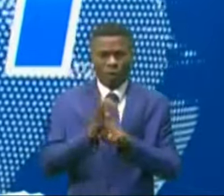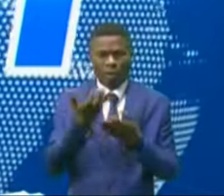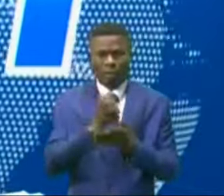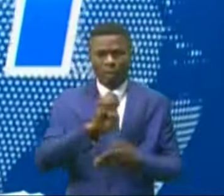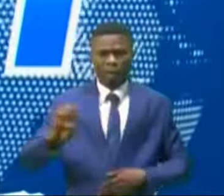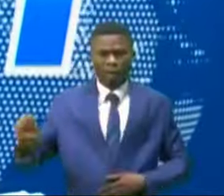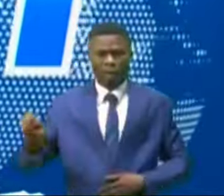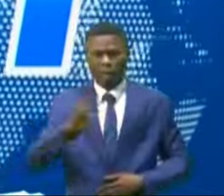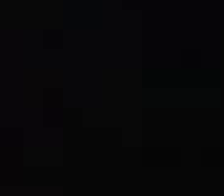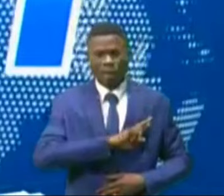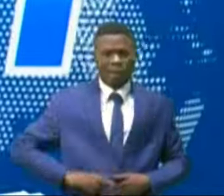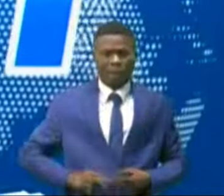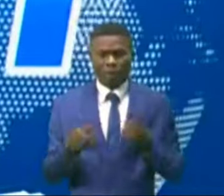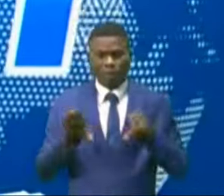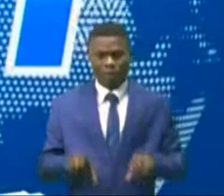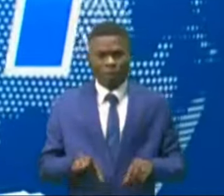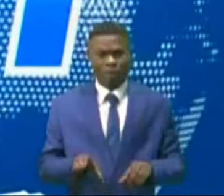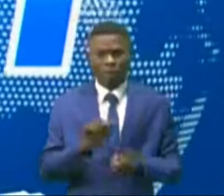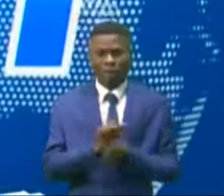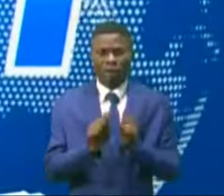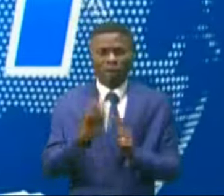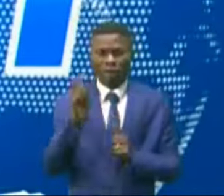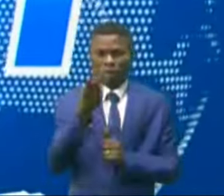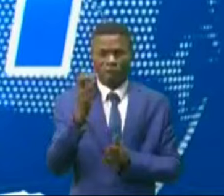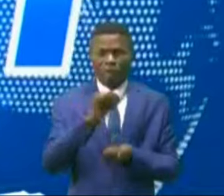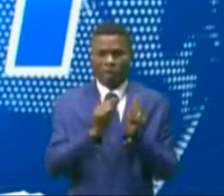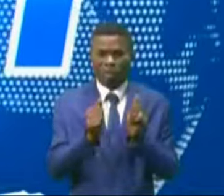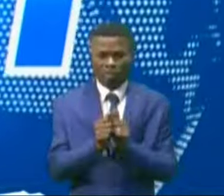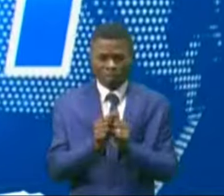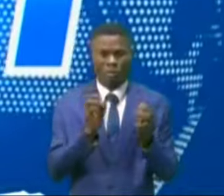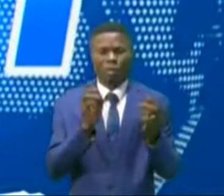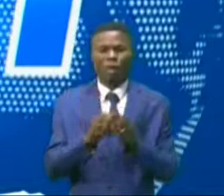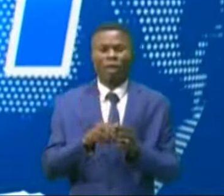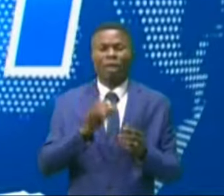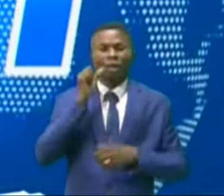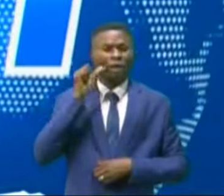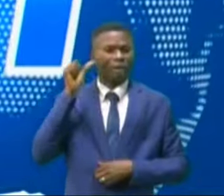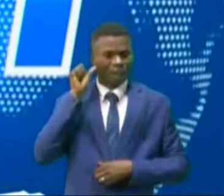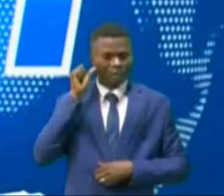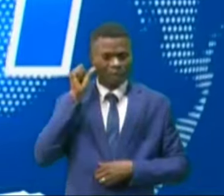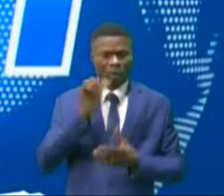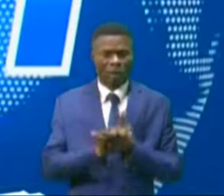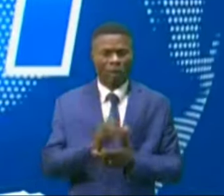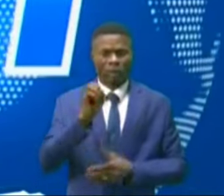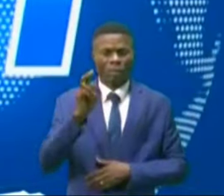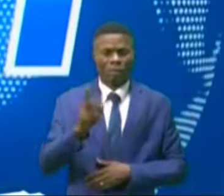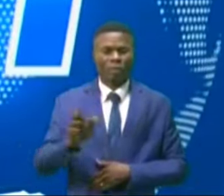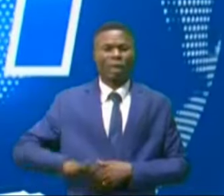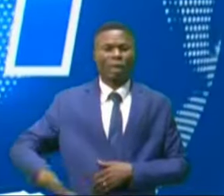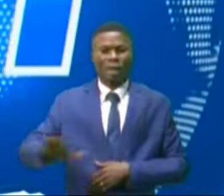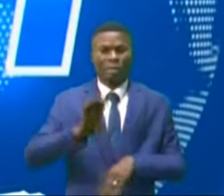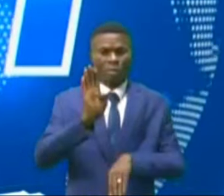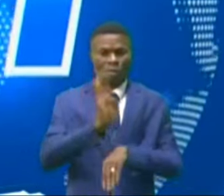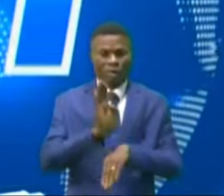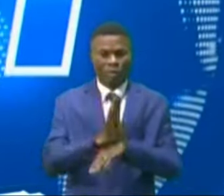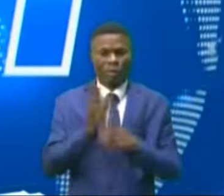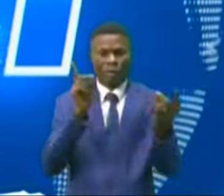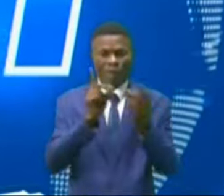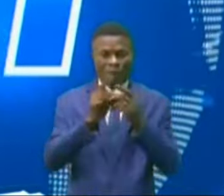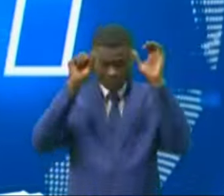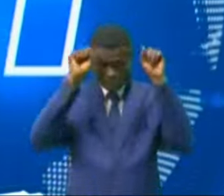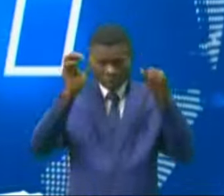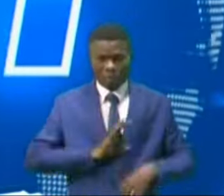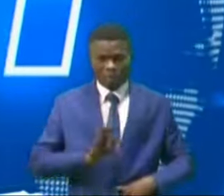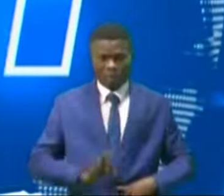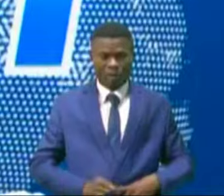est de la RDC. Ces deux sujets ont fait l'objet de la rencontre hier à Oyo, dans la République du Congo, entre le